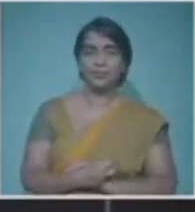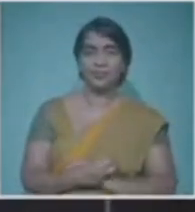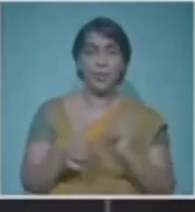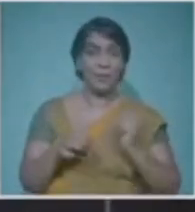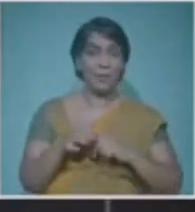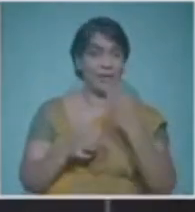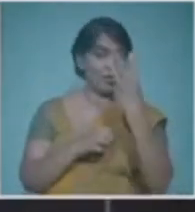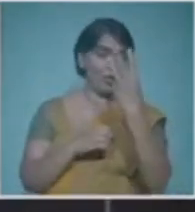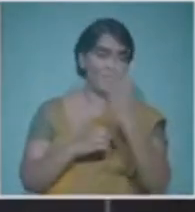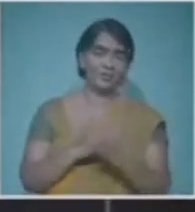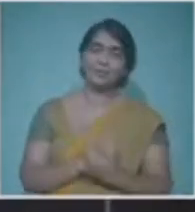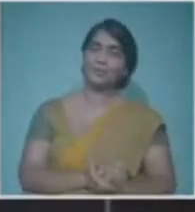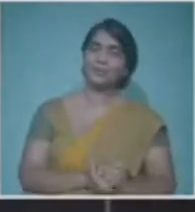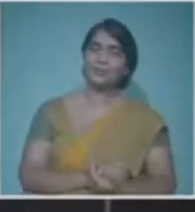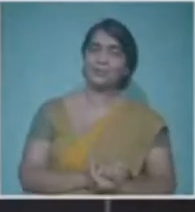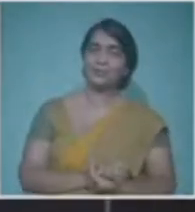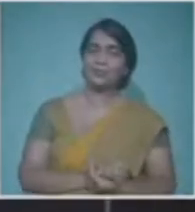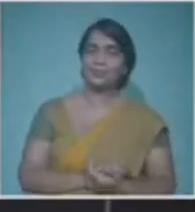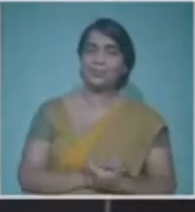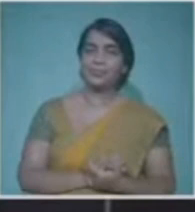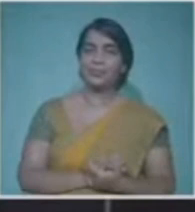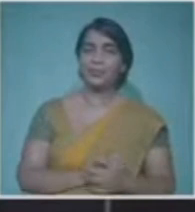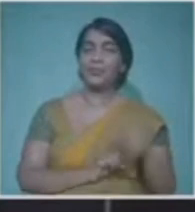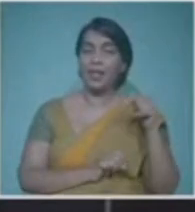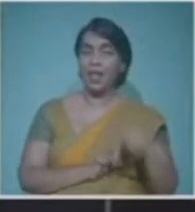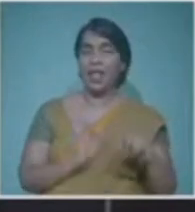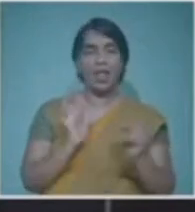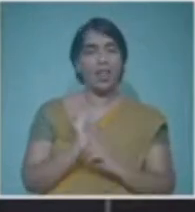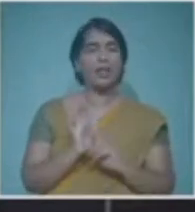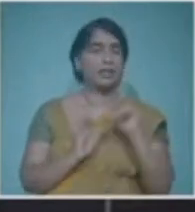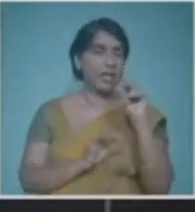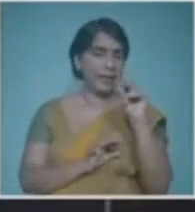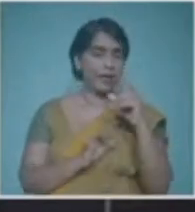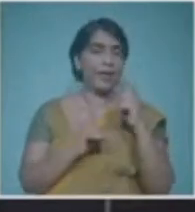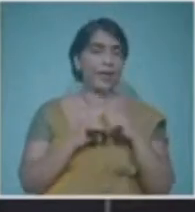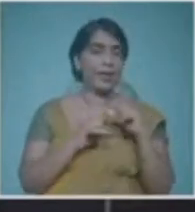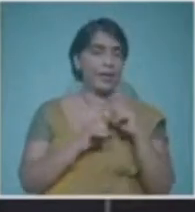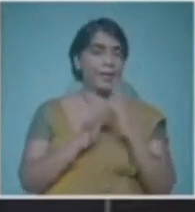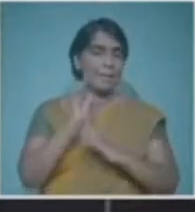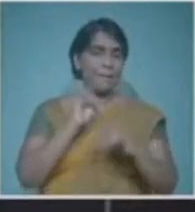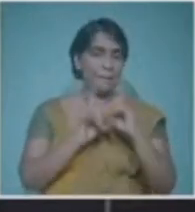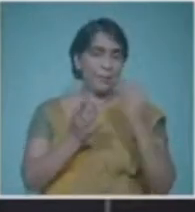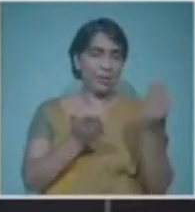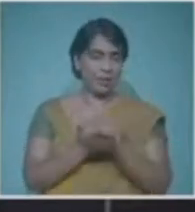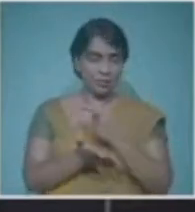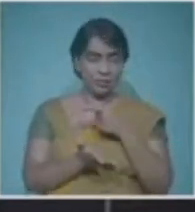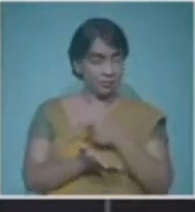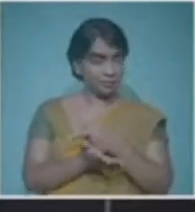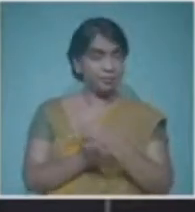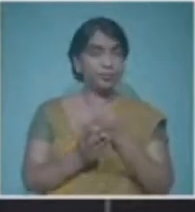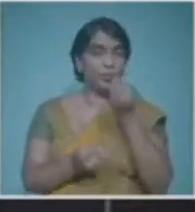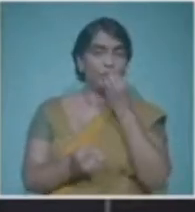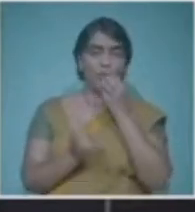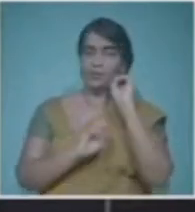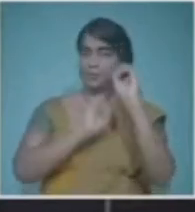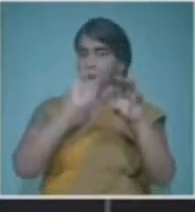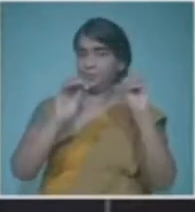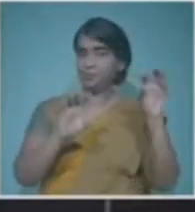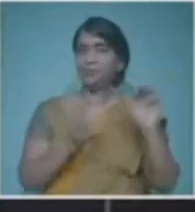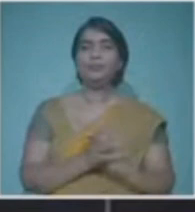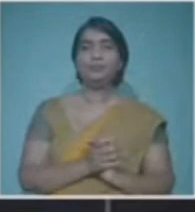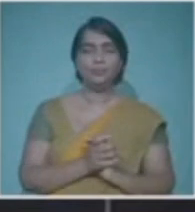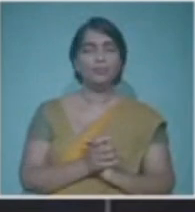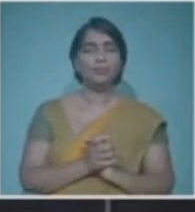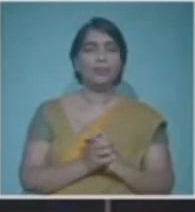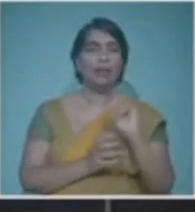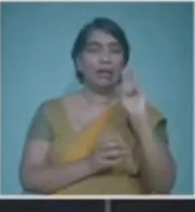තුනයි කමන්නේ දැනට ලක්ෂ 11කට තමයි අධ්‍යාපන අමාත්‍යංශයෙන් වෙන් කරලා තියෙන වැසීර්ෂිය යටතේ පෝෂණය ලබා දෙන්නේ පෑල්